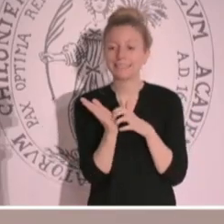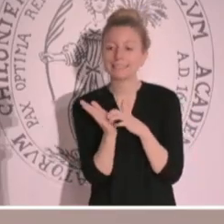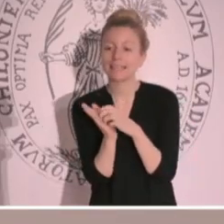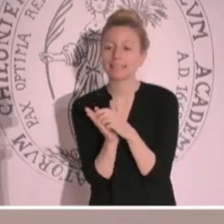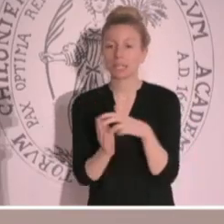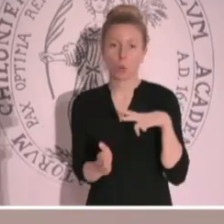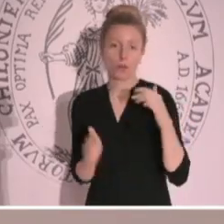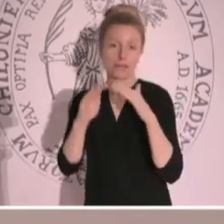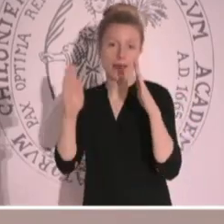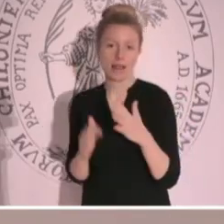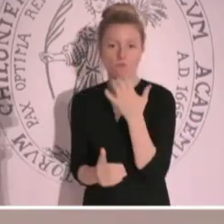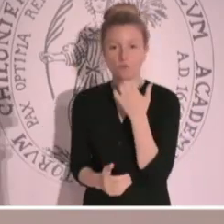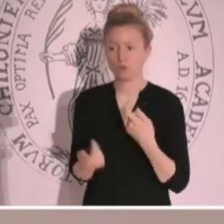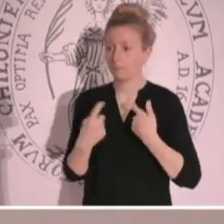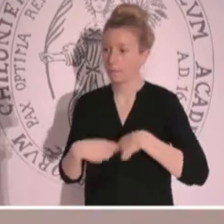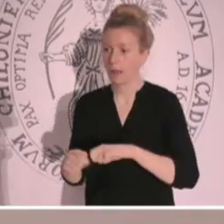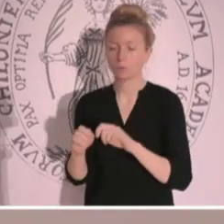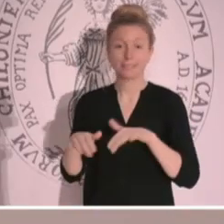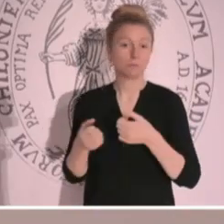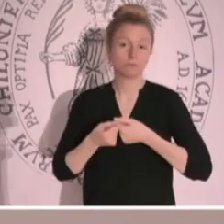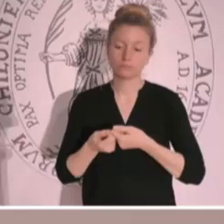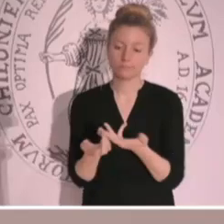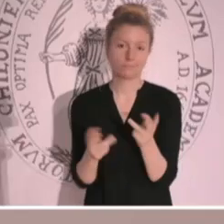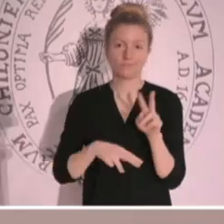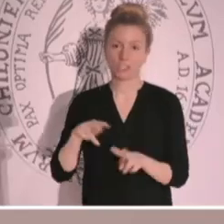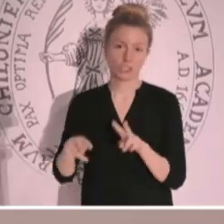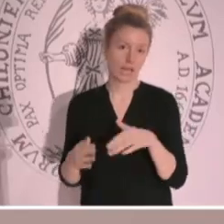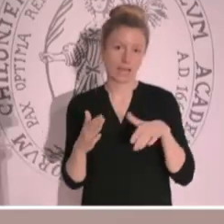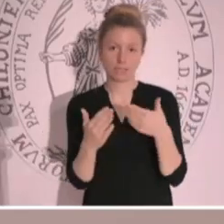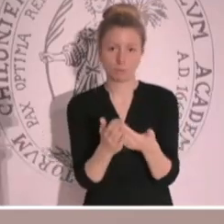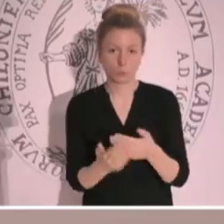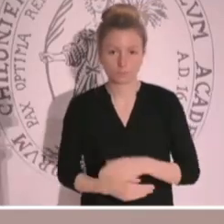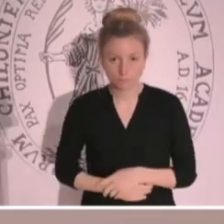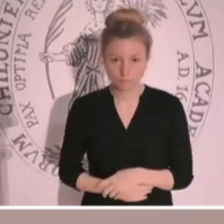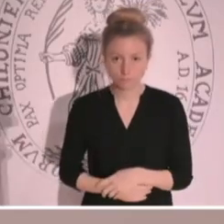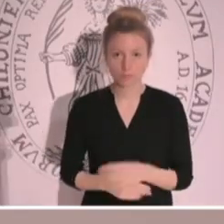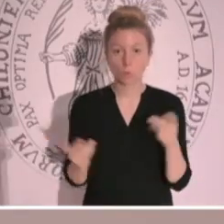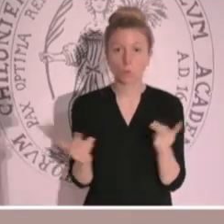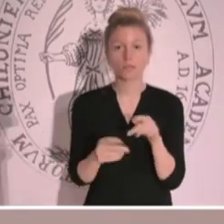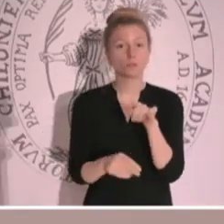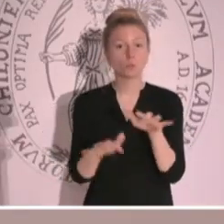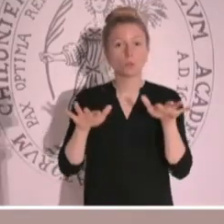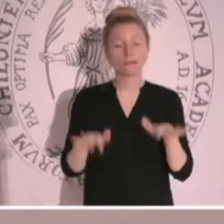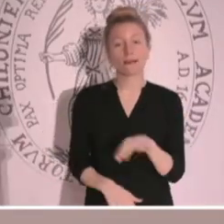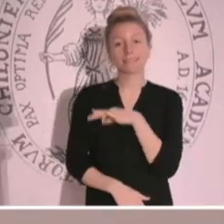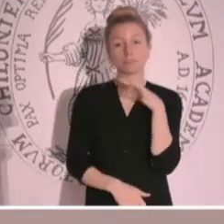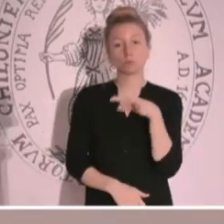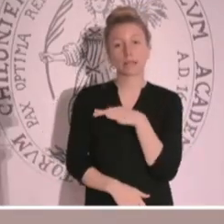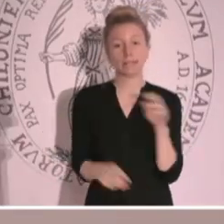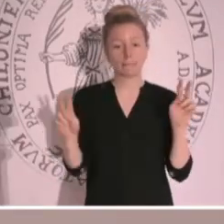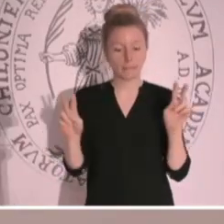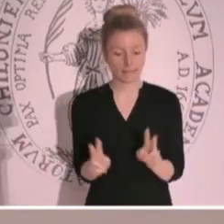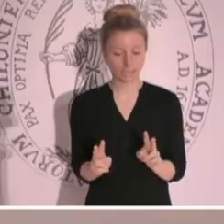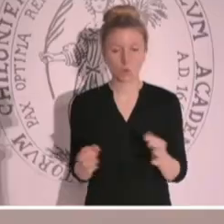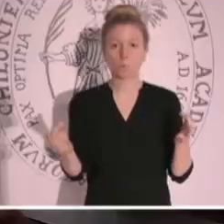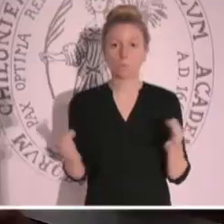Ökologie. Und auch Jan Niklas ist für euch da, wenn ihr gesundheitliche Beeinträchtigungen habt und vernetzt euch.